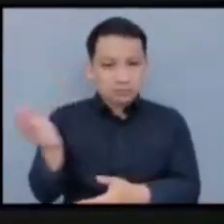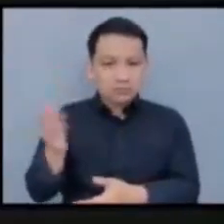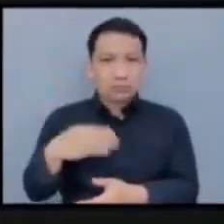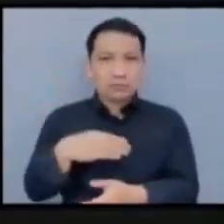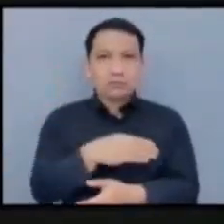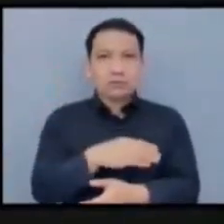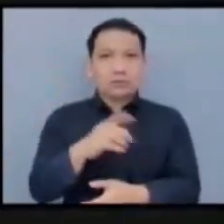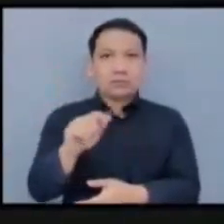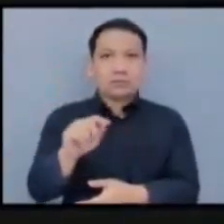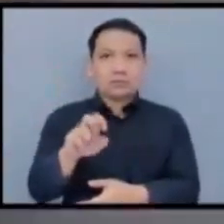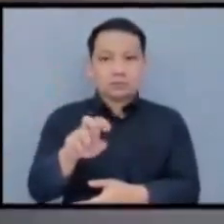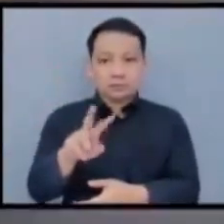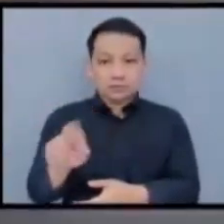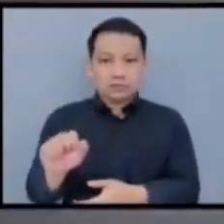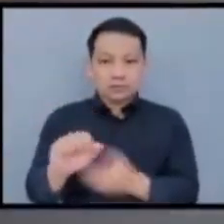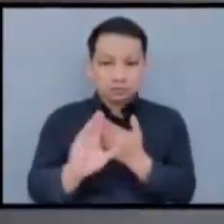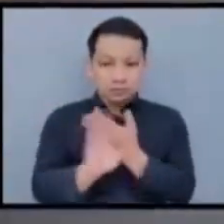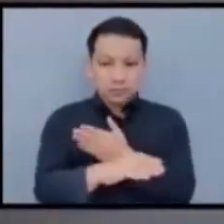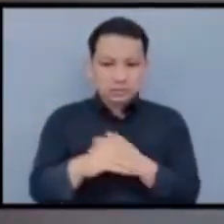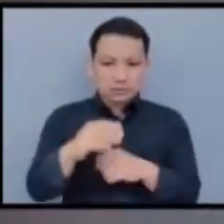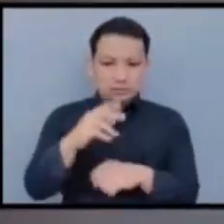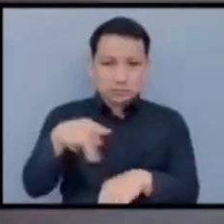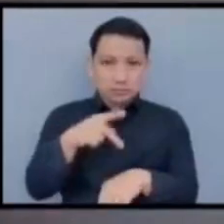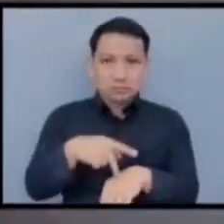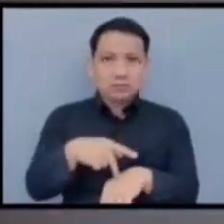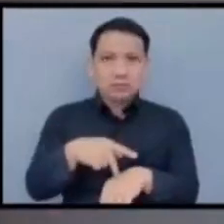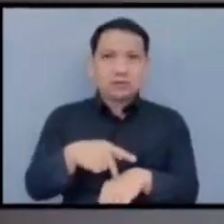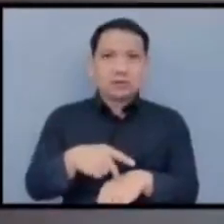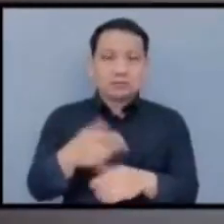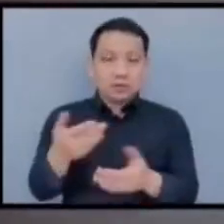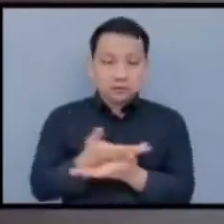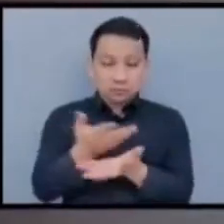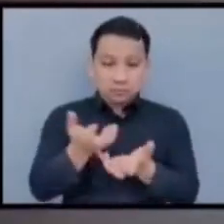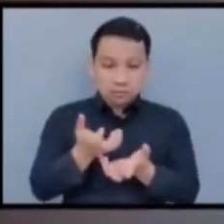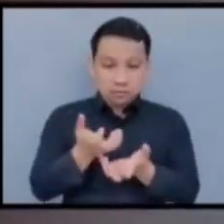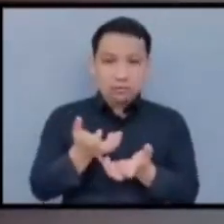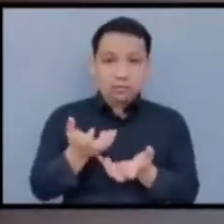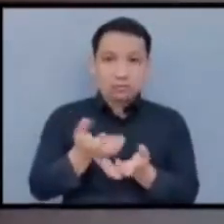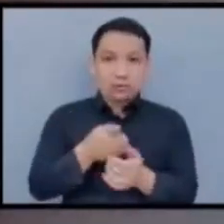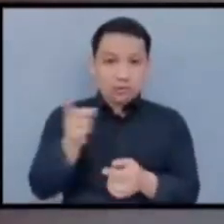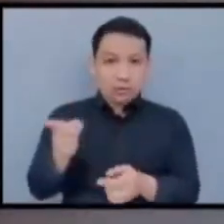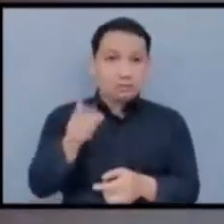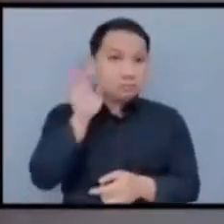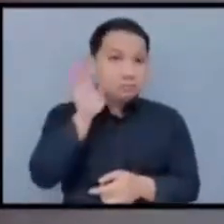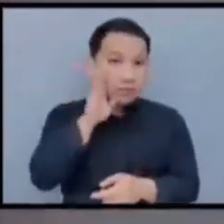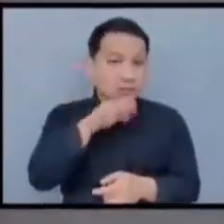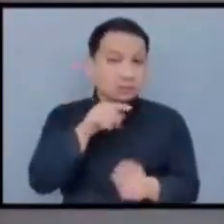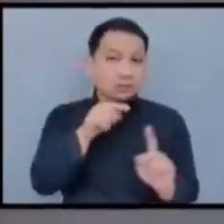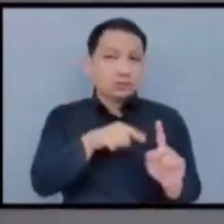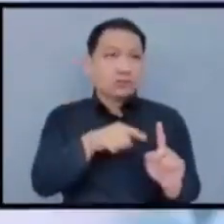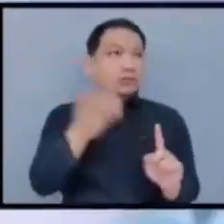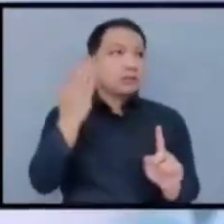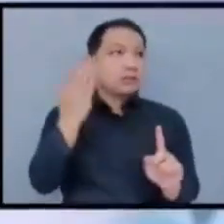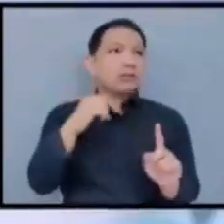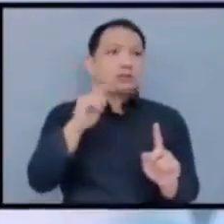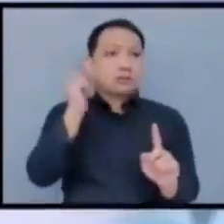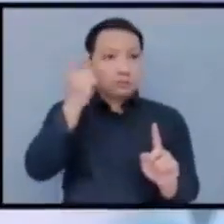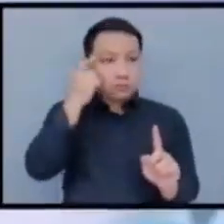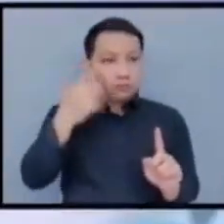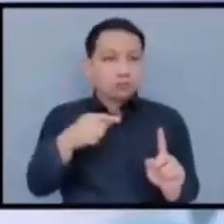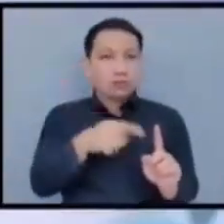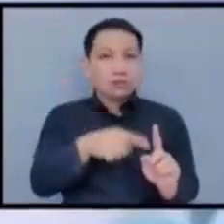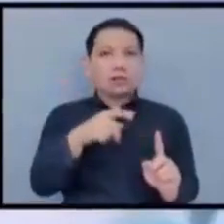na magbalik bansa na. Ang pinakabagong ang humiling nito sa kanya, mismo ang kanyang kapatid na si dating Governor Pride Henry Teves